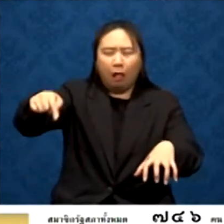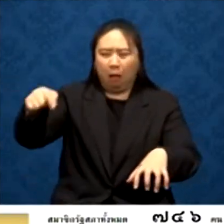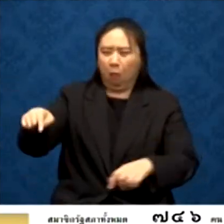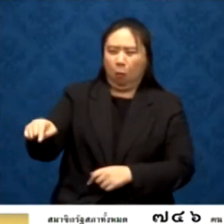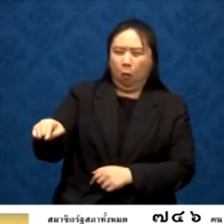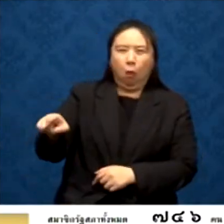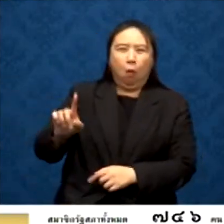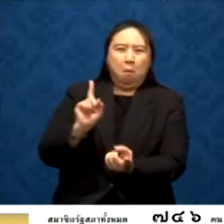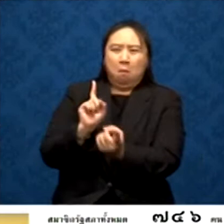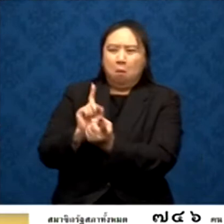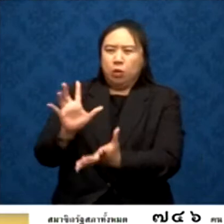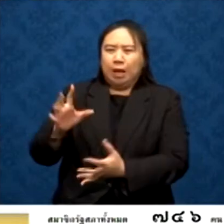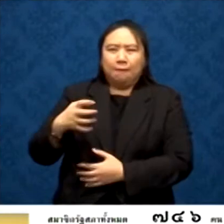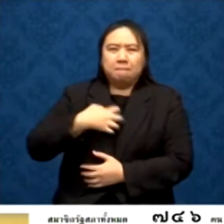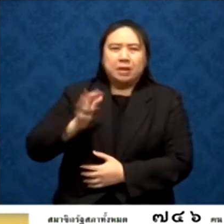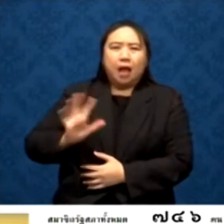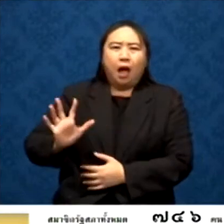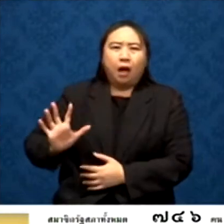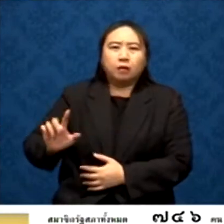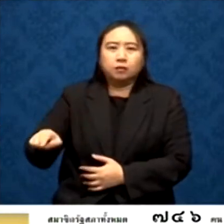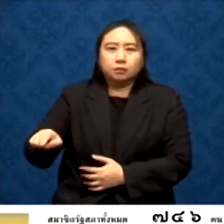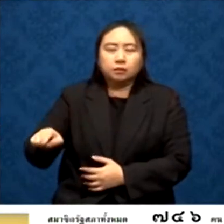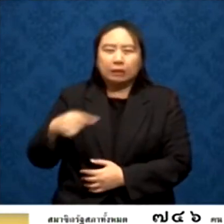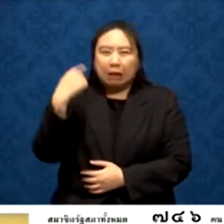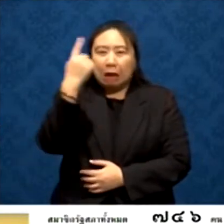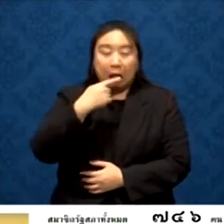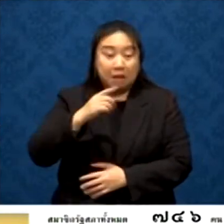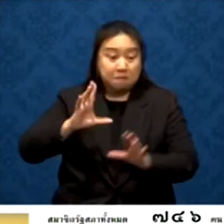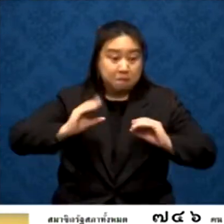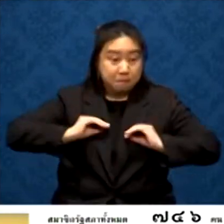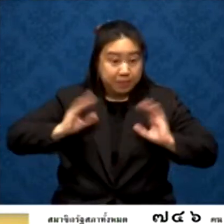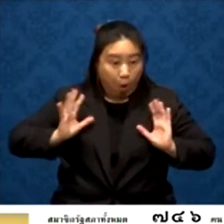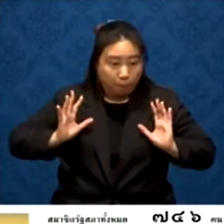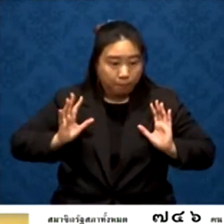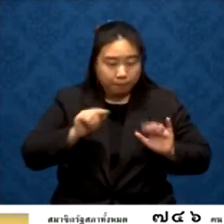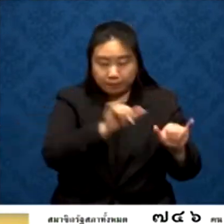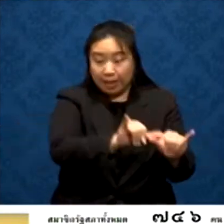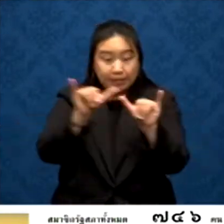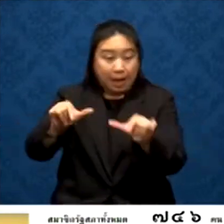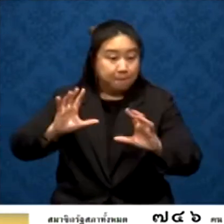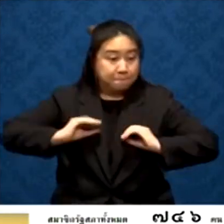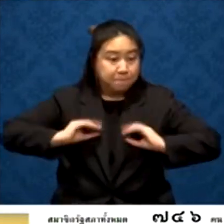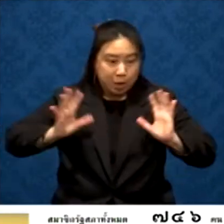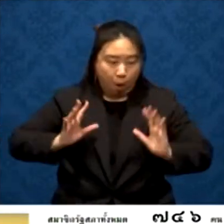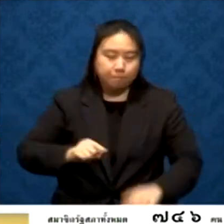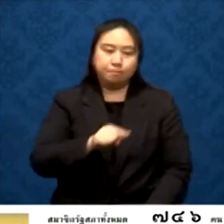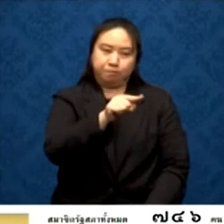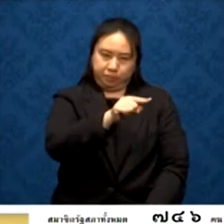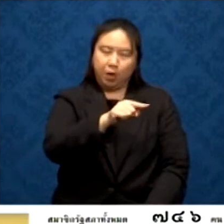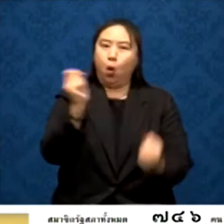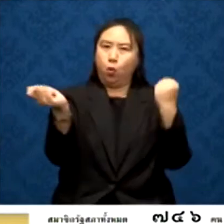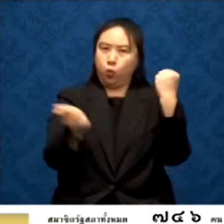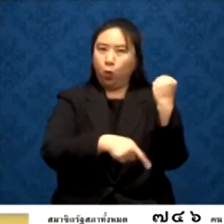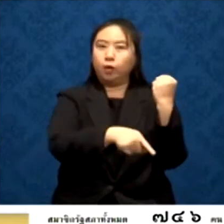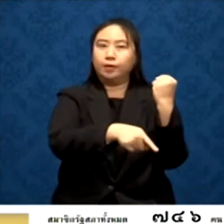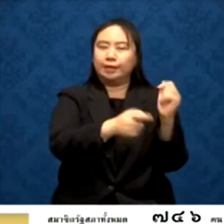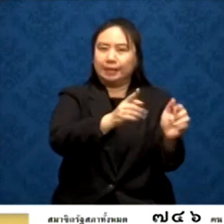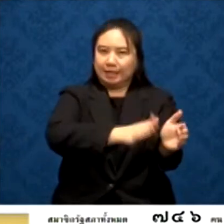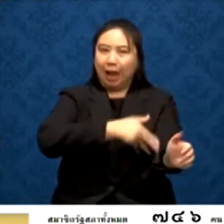จะไปใครที่ไม่ยอมรับก็จะถูกทำลงวินัยนานถึง9